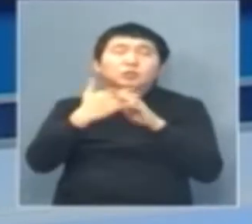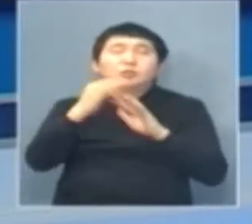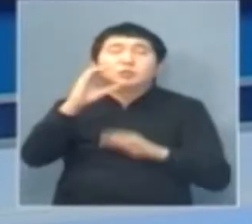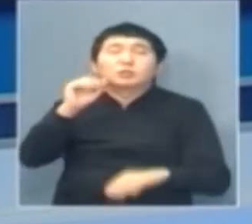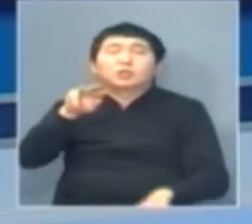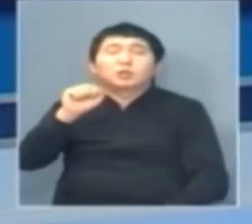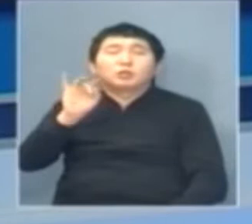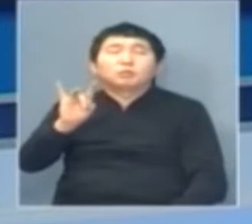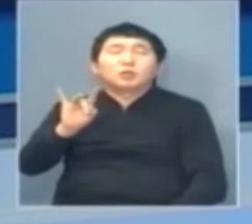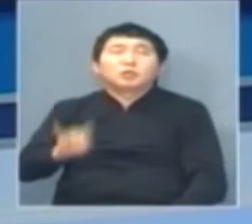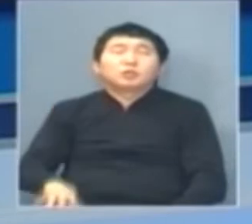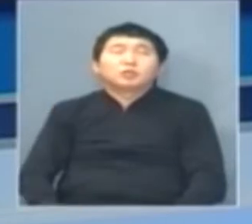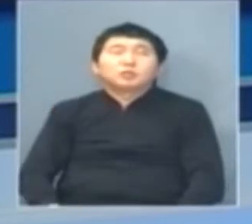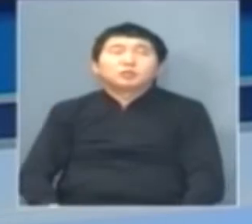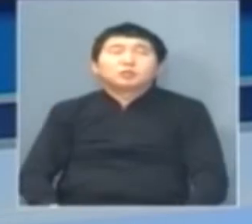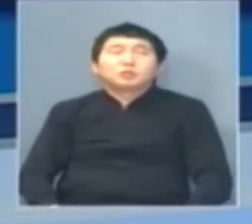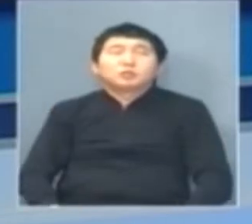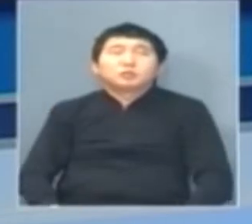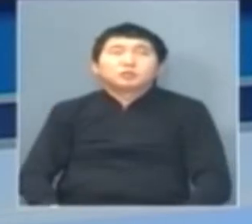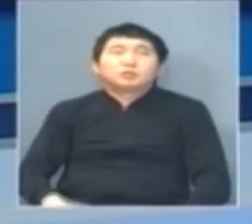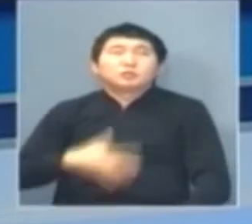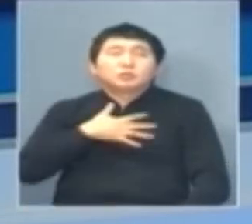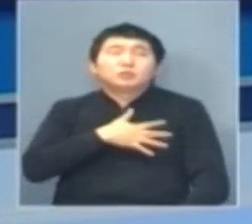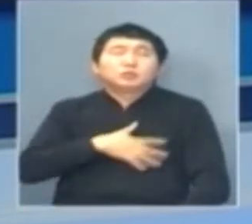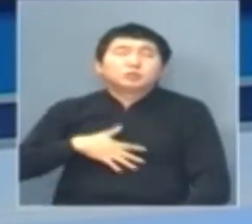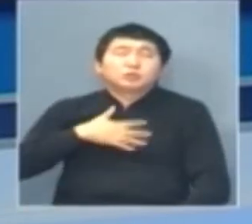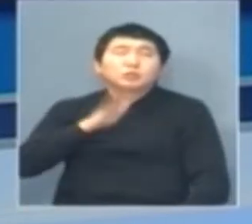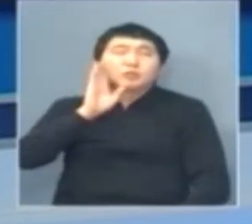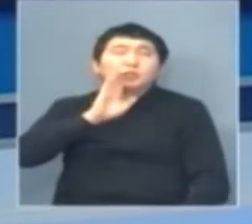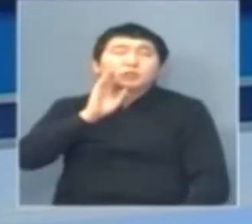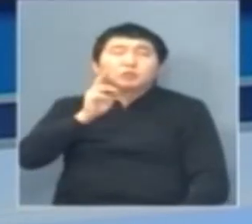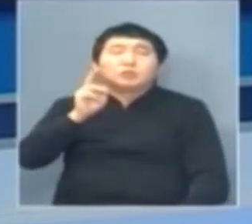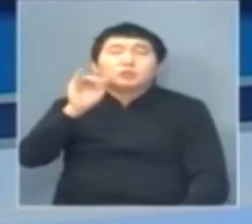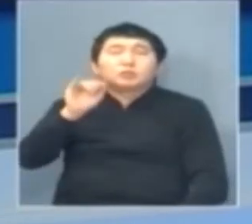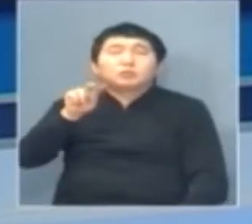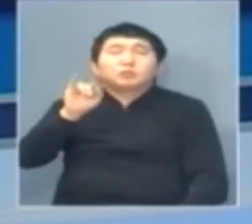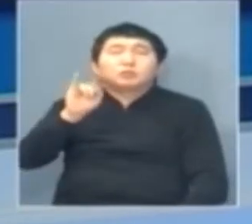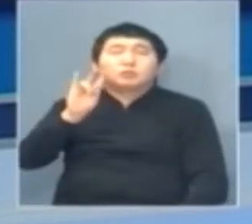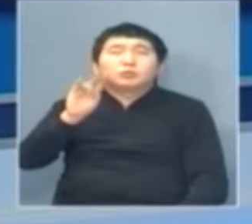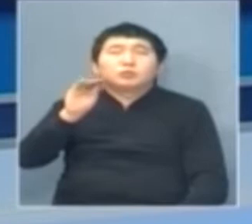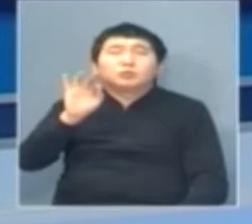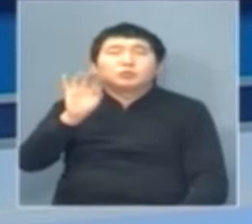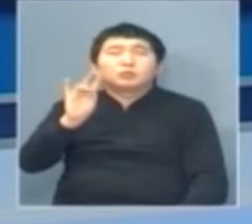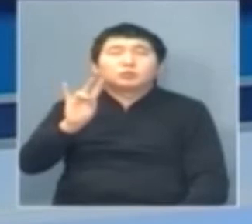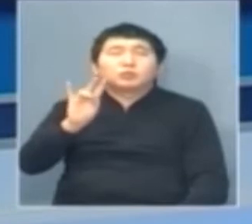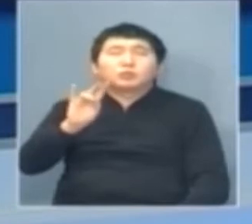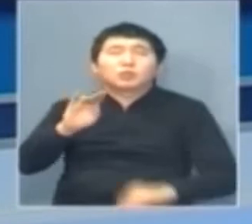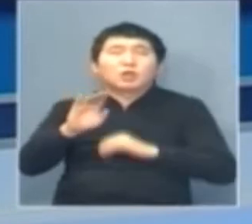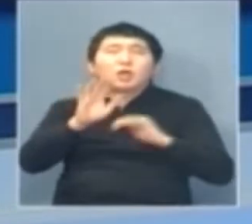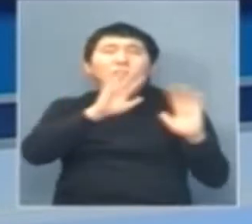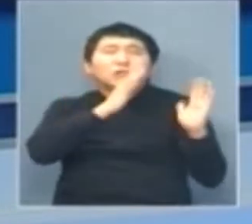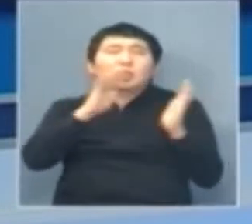буквально бьют тревогу. Их волнует судьба реки Кулынжон, вдоль которой вырубают деревья. Старатели, по словам сельчан, также